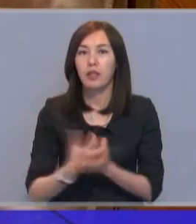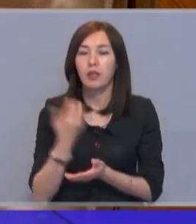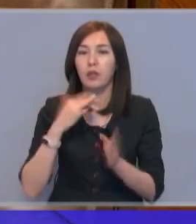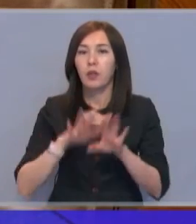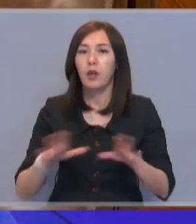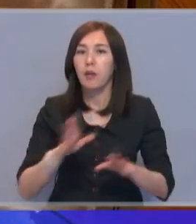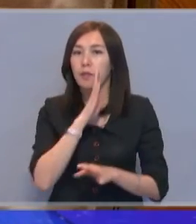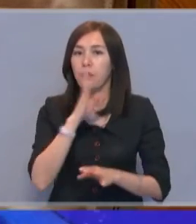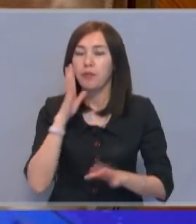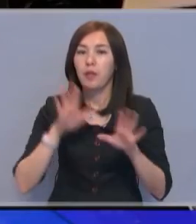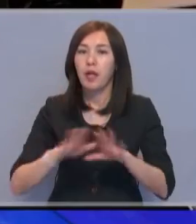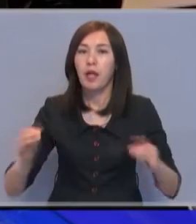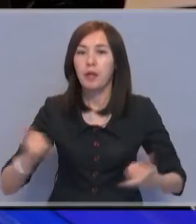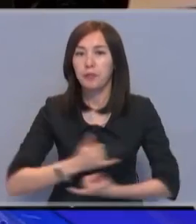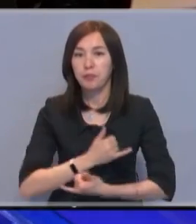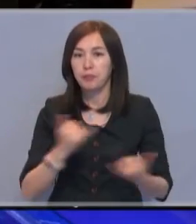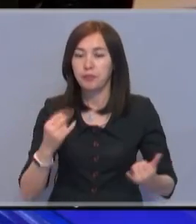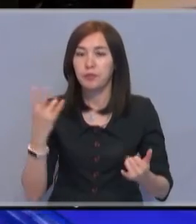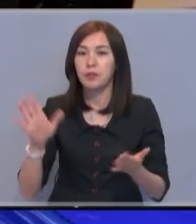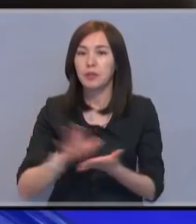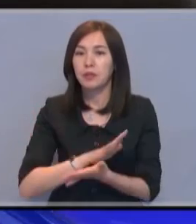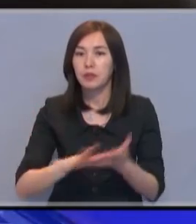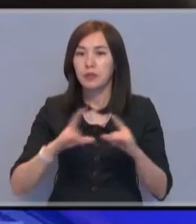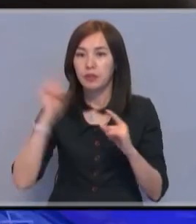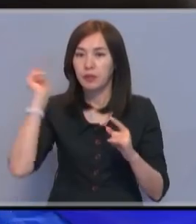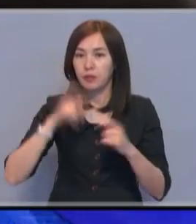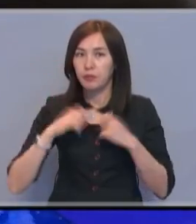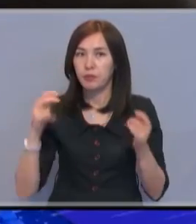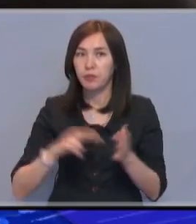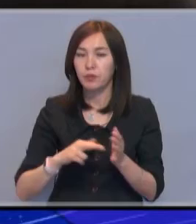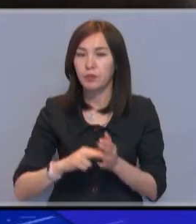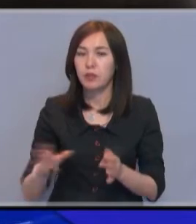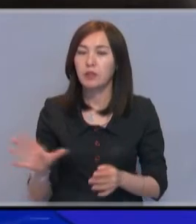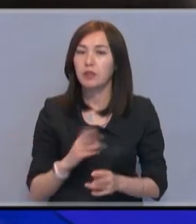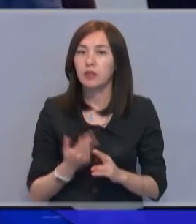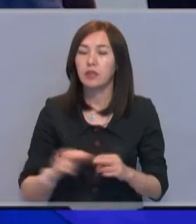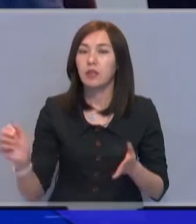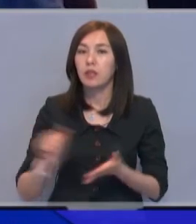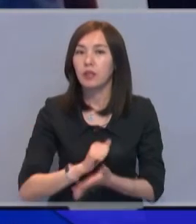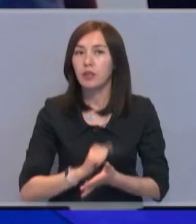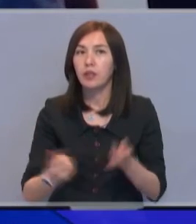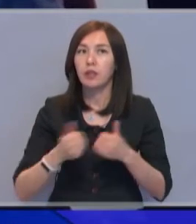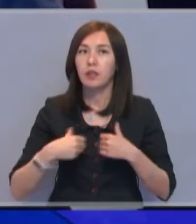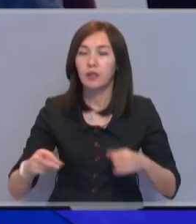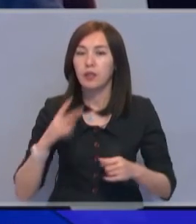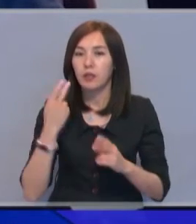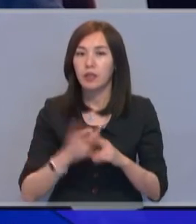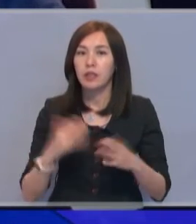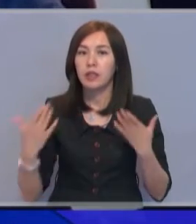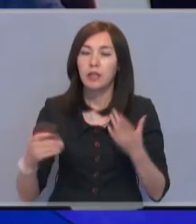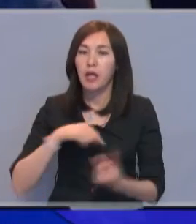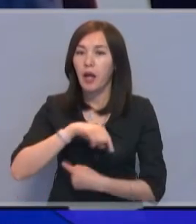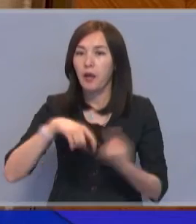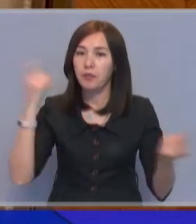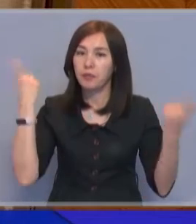көп балалы аналар мен балаларға арналған тегін оқу орталығын ашуды жоспарлап отыр. Құжаттарыңыз комиссия қарауында, егер